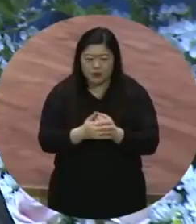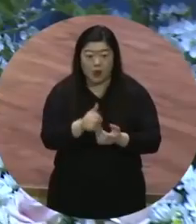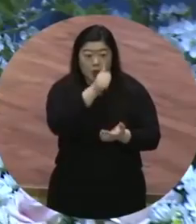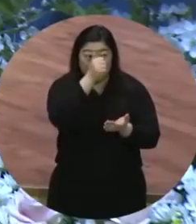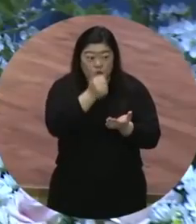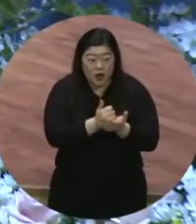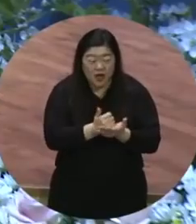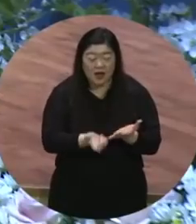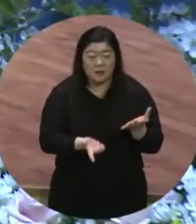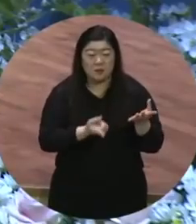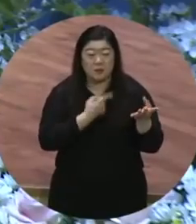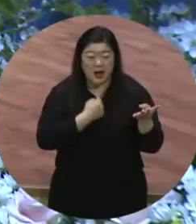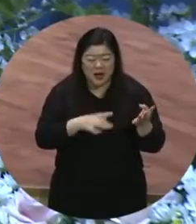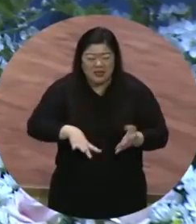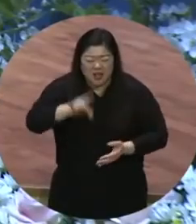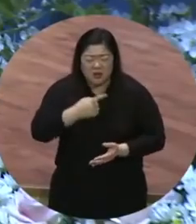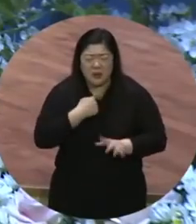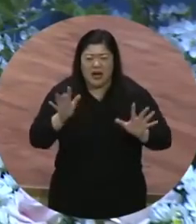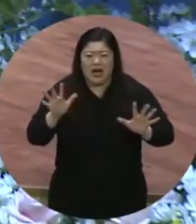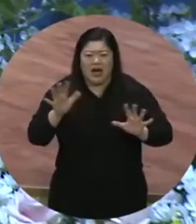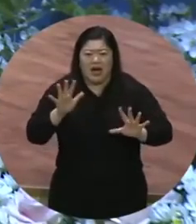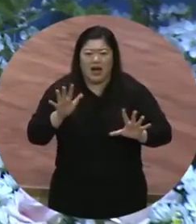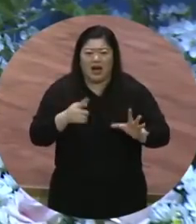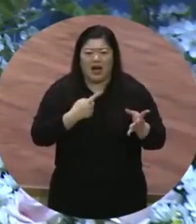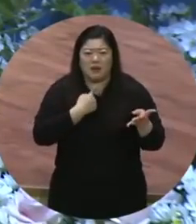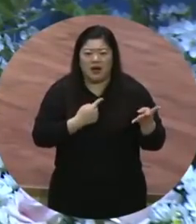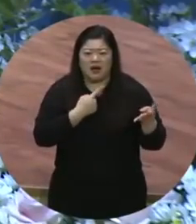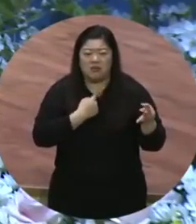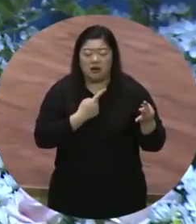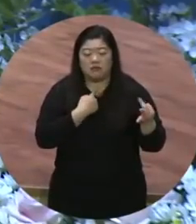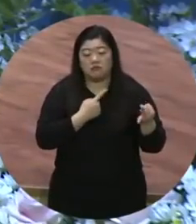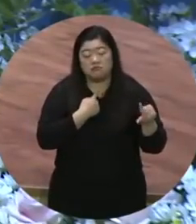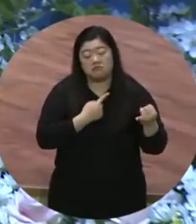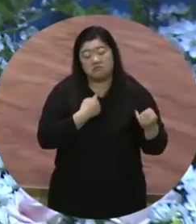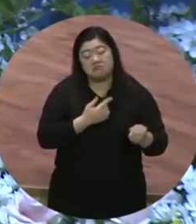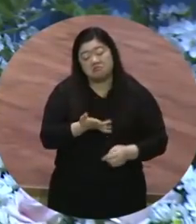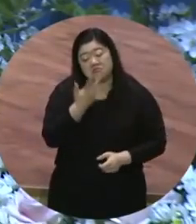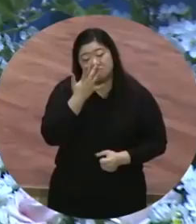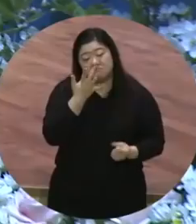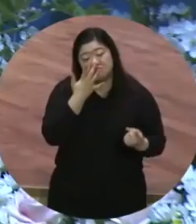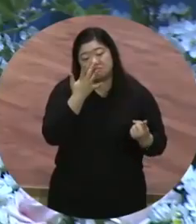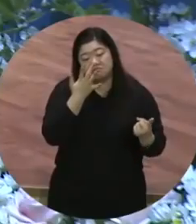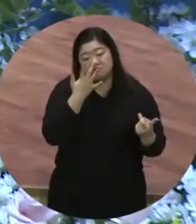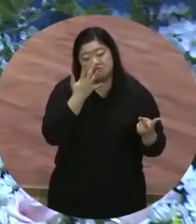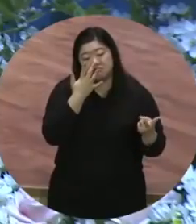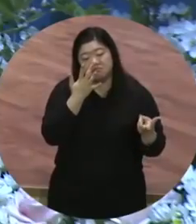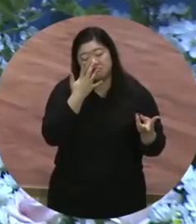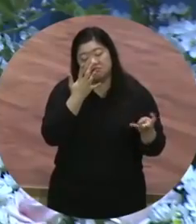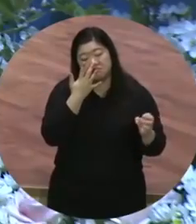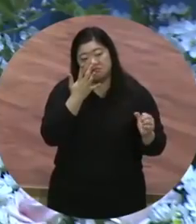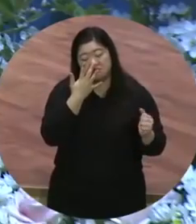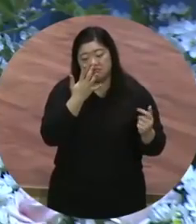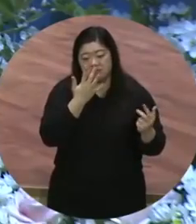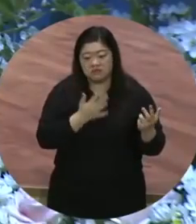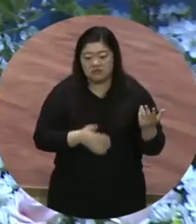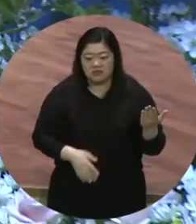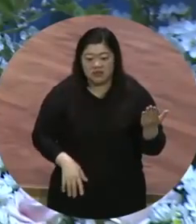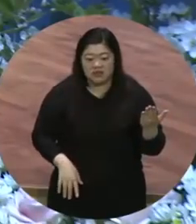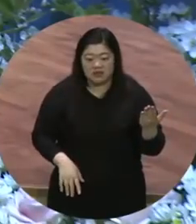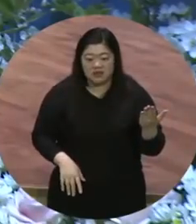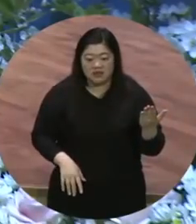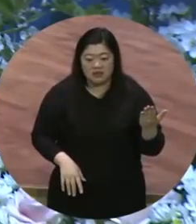넘치니까 죄 짓는 것이 뭐 큰 문제냐? 오해하는 사람들이 생길 수 있습니다. 그래서 사도 바울은 은혜를